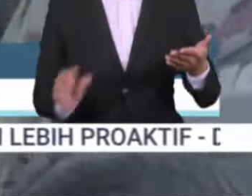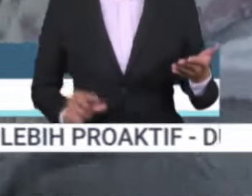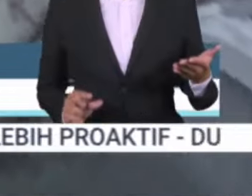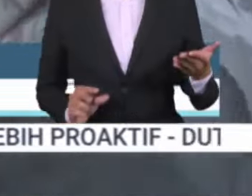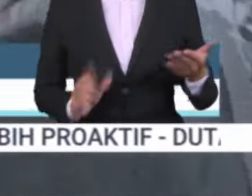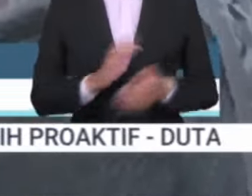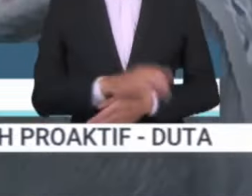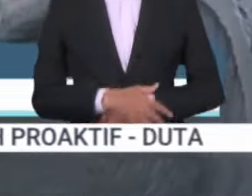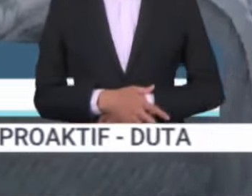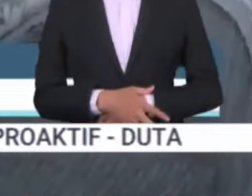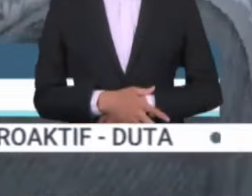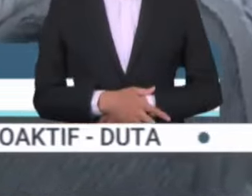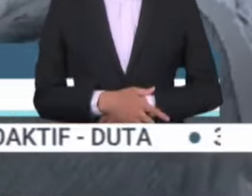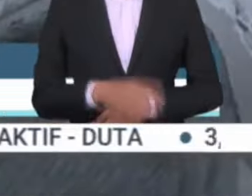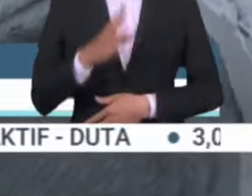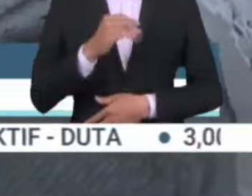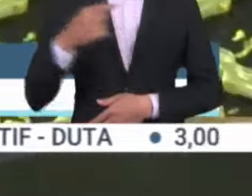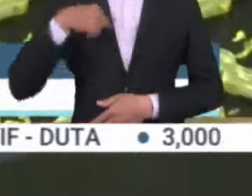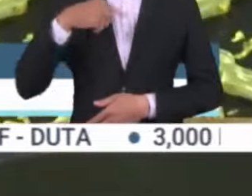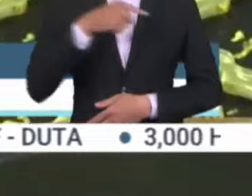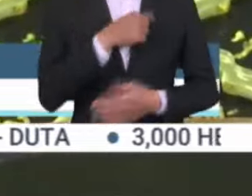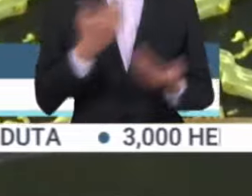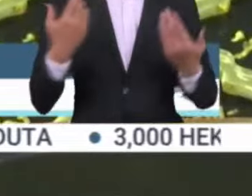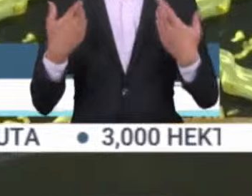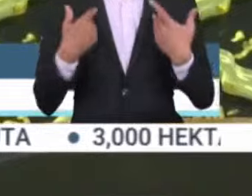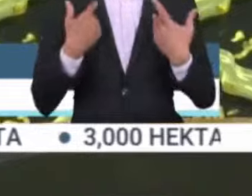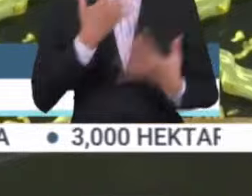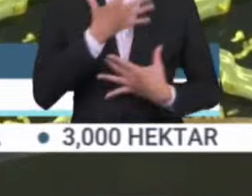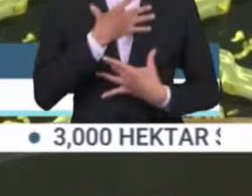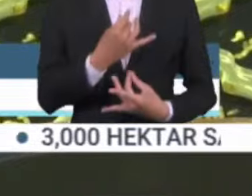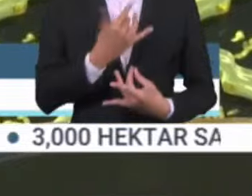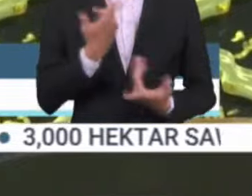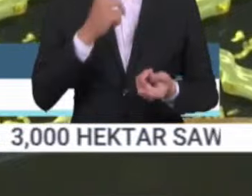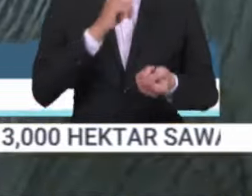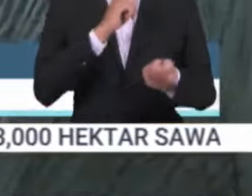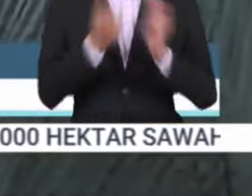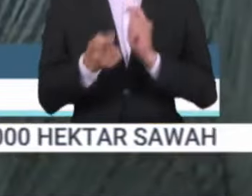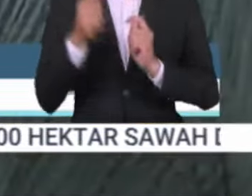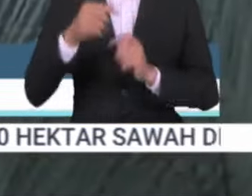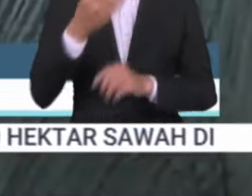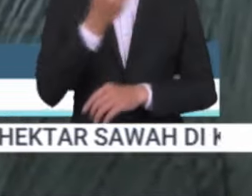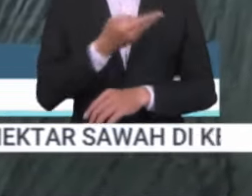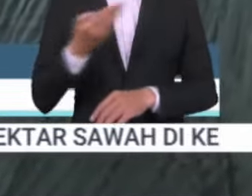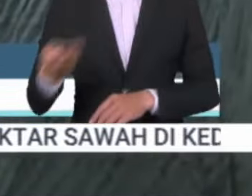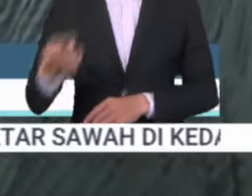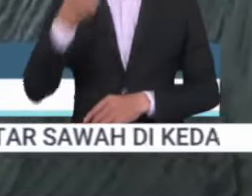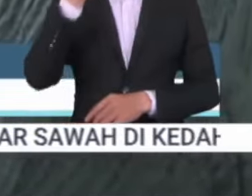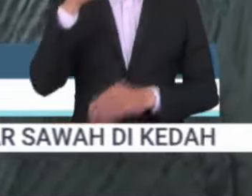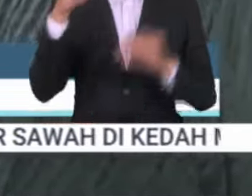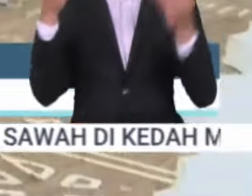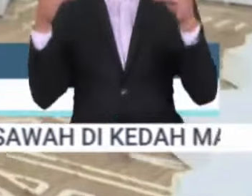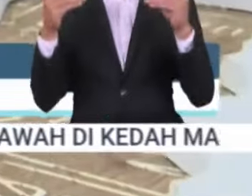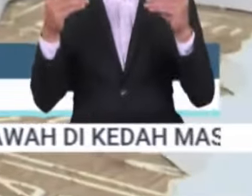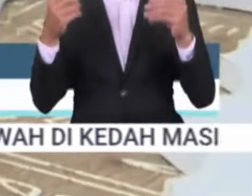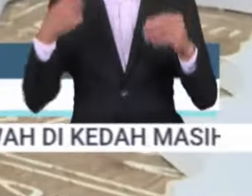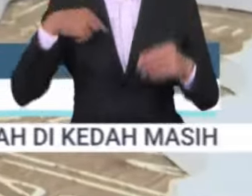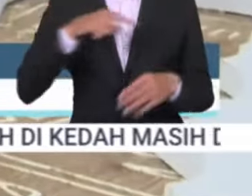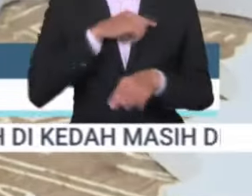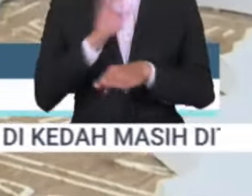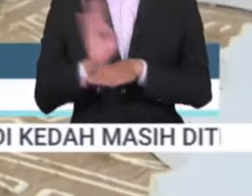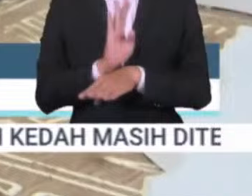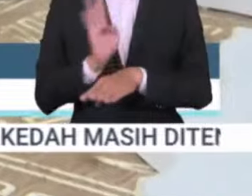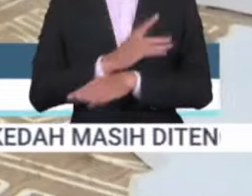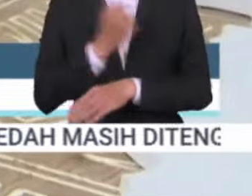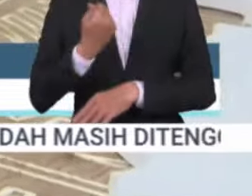tu. Ialah kita berminat, jadi saya olahkannya pada produk yang kita hasilkan. Sebab bila kita keluarkan produk sendiri, kita